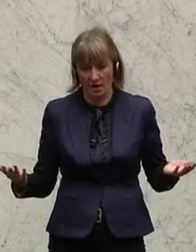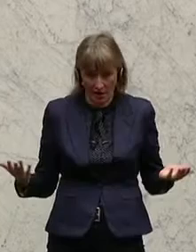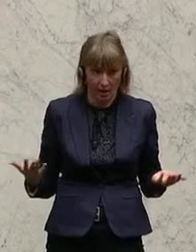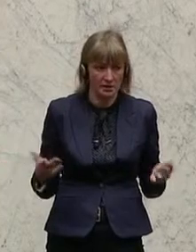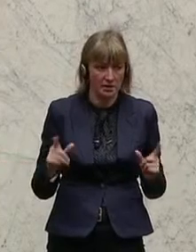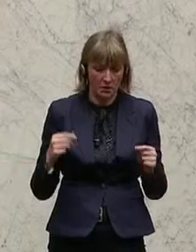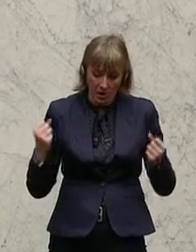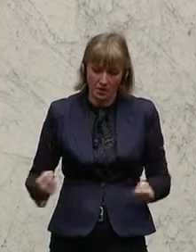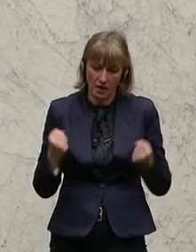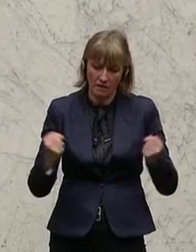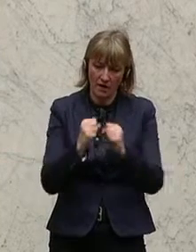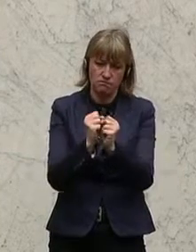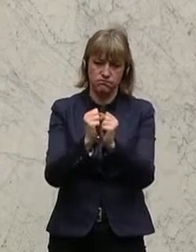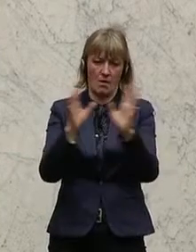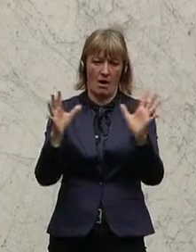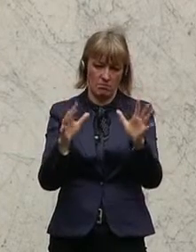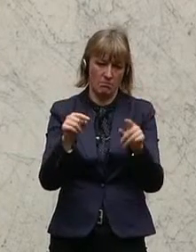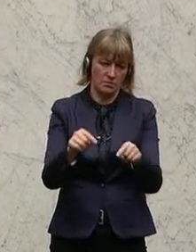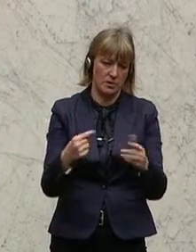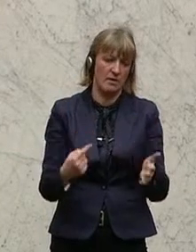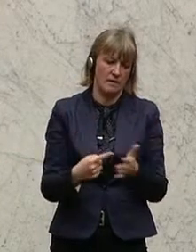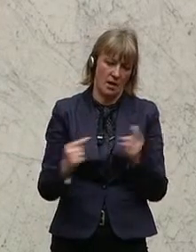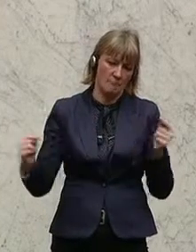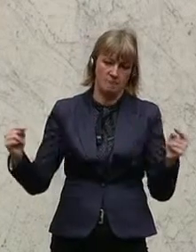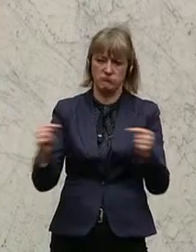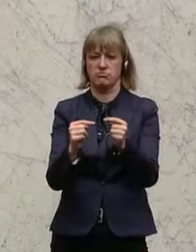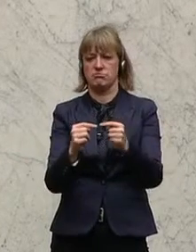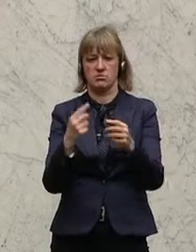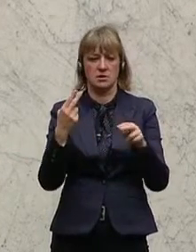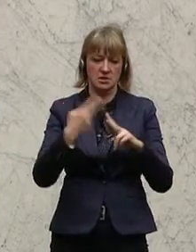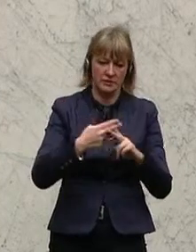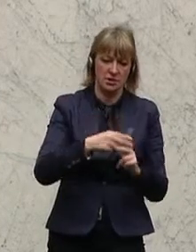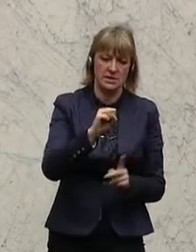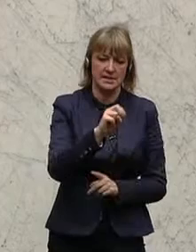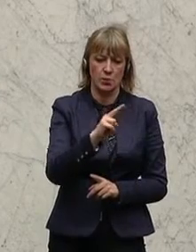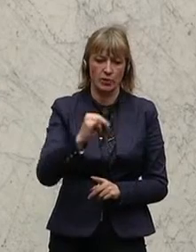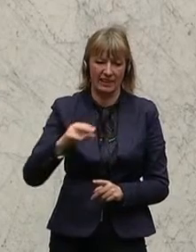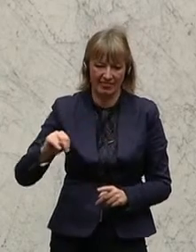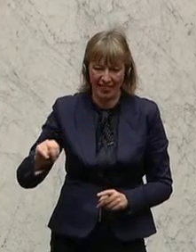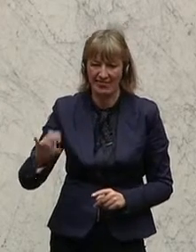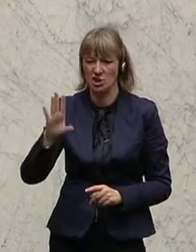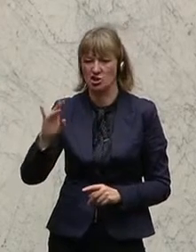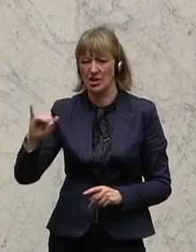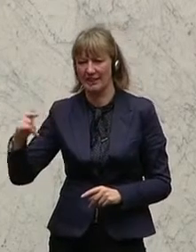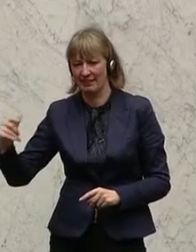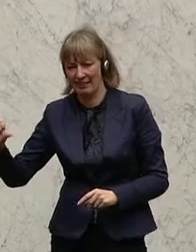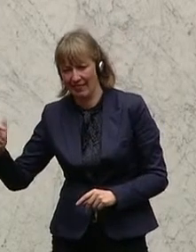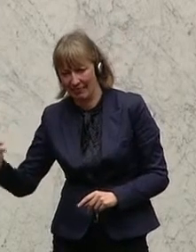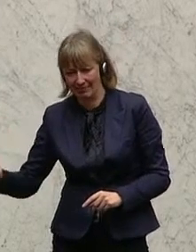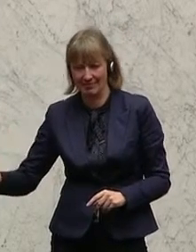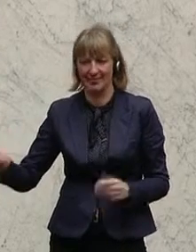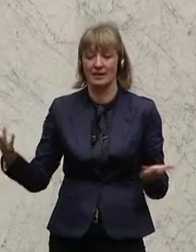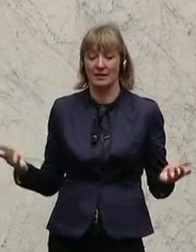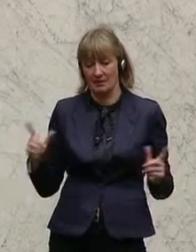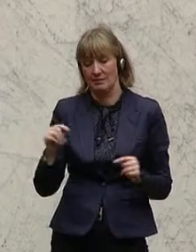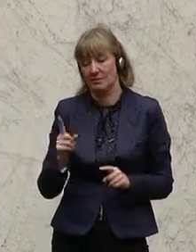zu diesen Gewaltexzessen, zu dieser Auseinandersetzung zwischen Sunniten, Schiiten. Und man darf eins nicht vergessen dabei,